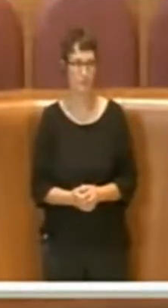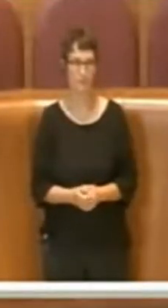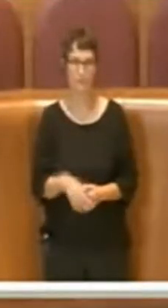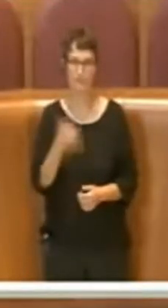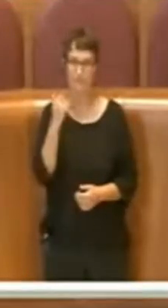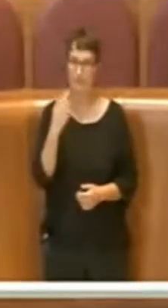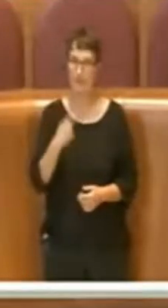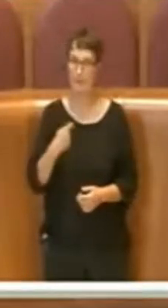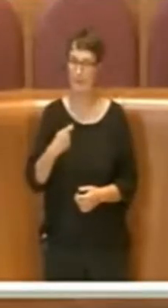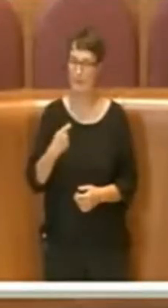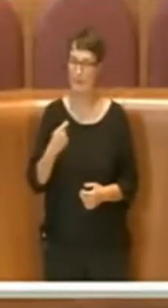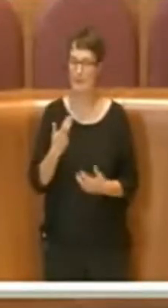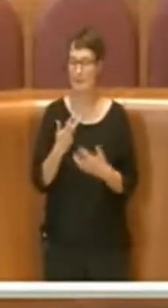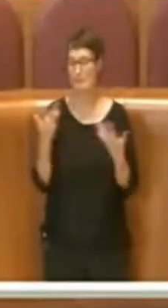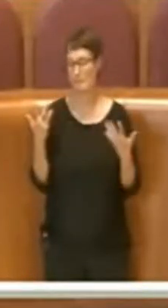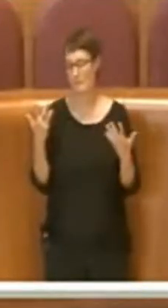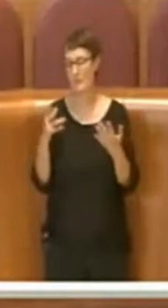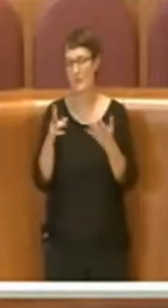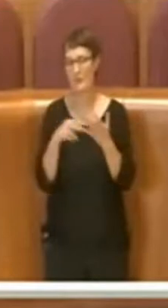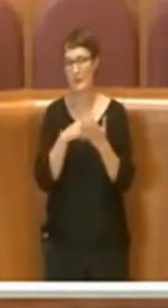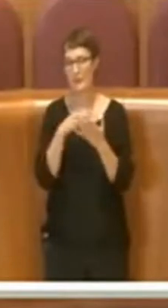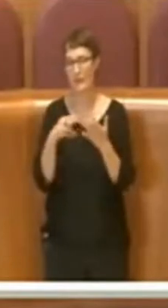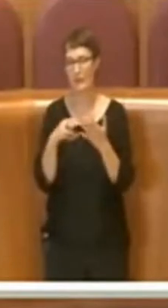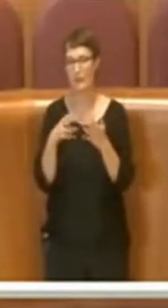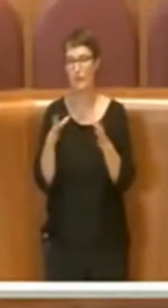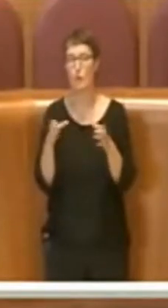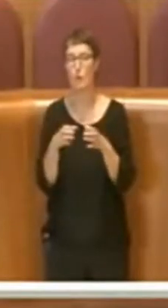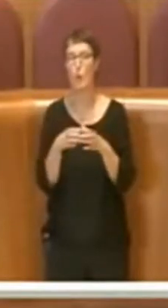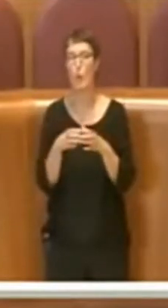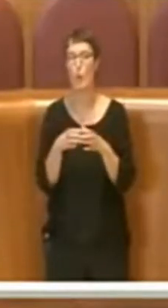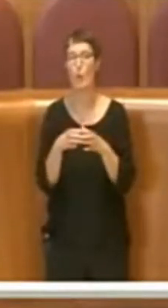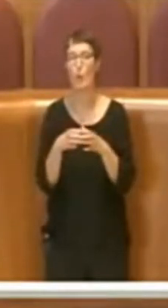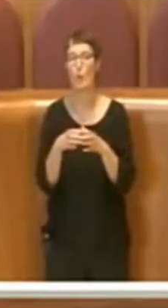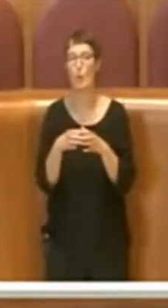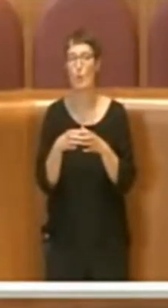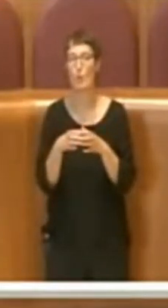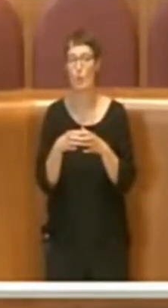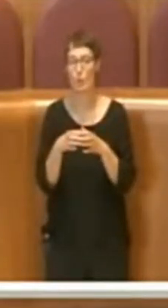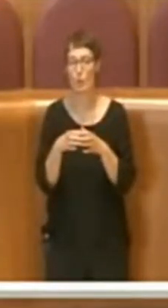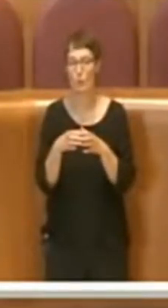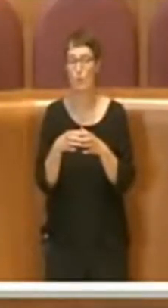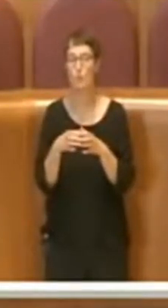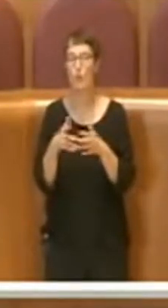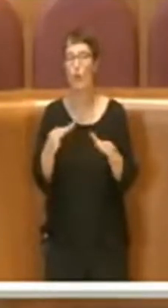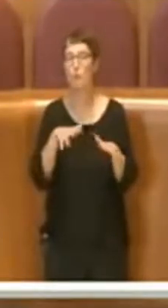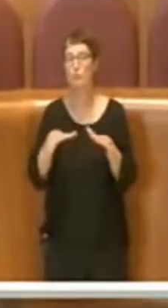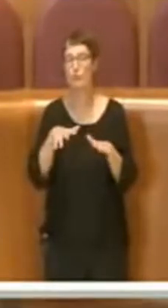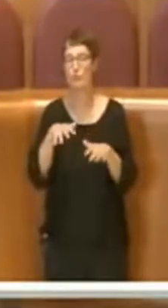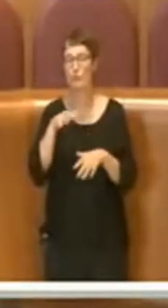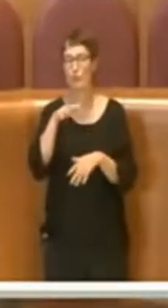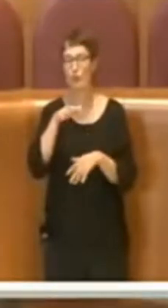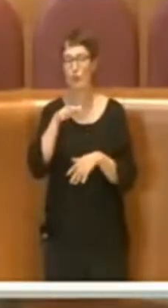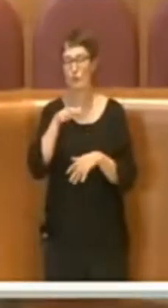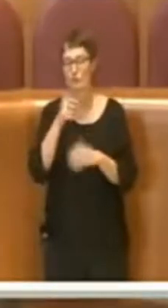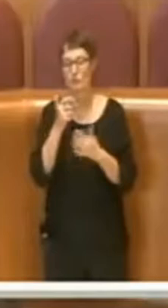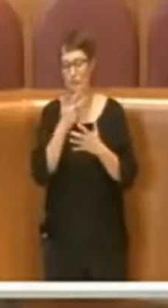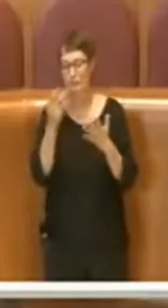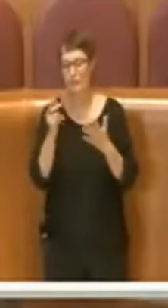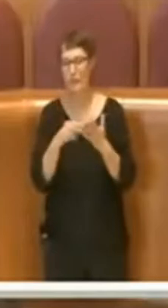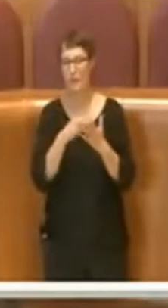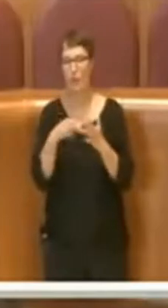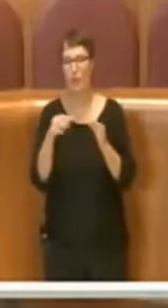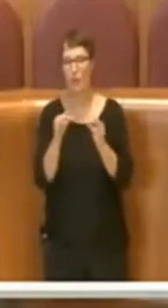Sì, Presidente, ovviamente il voto del gruppo capitolino che rappresento, del gruppo del Movimento 5 Stelle, sarà